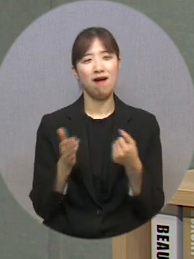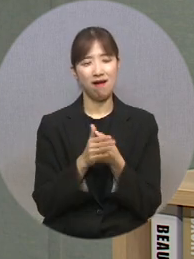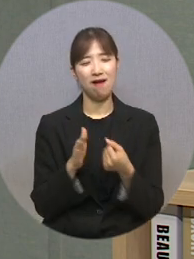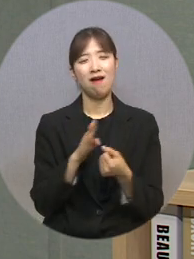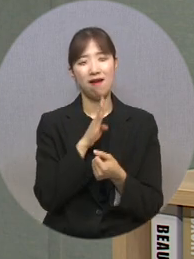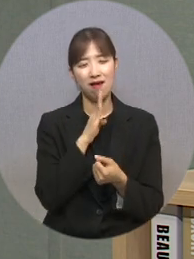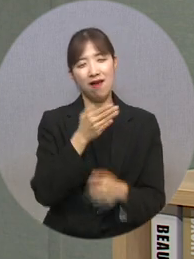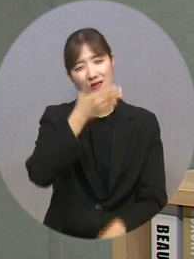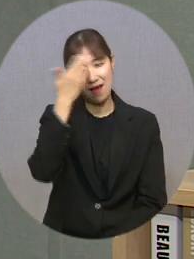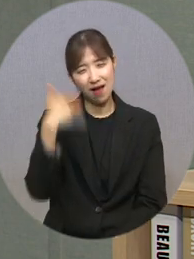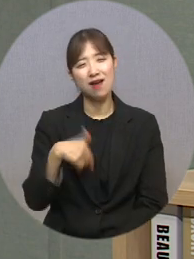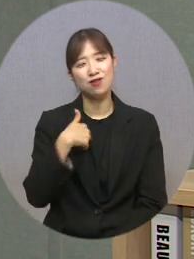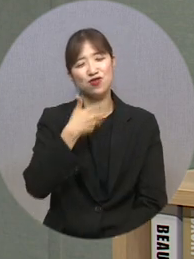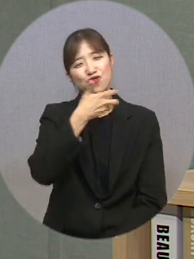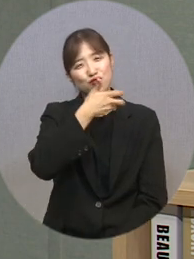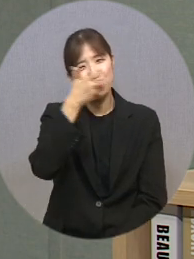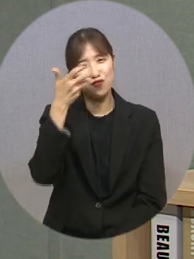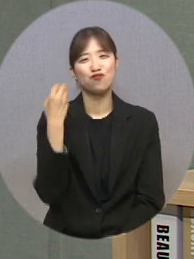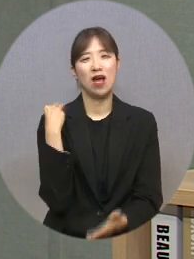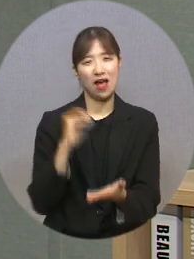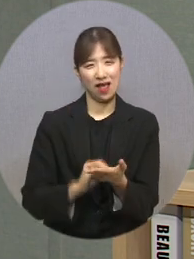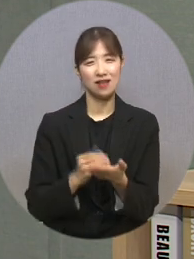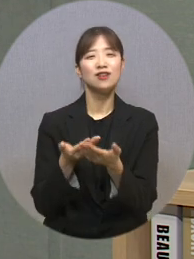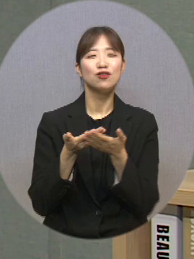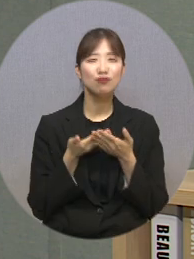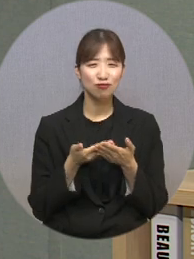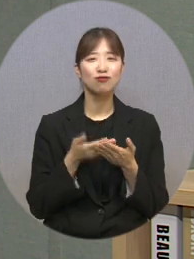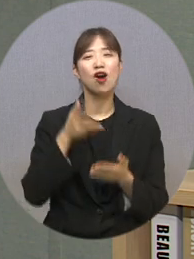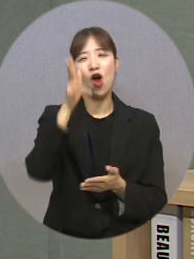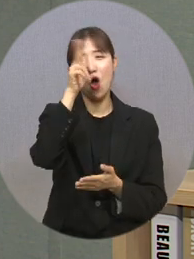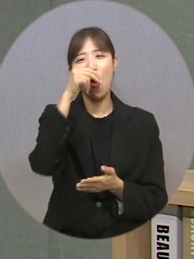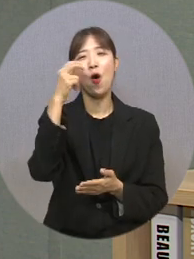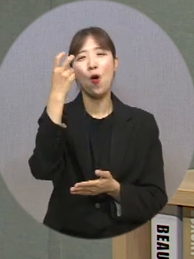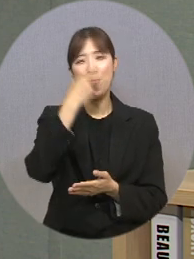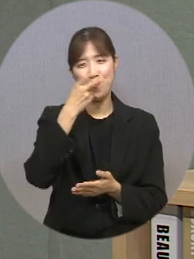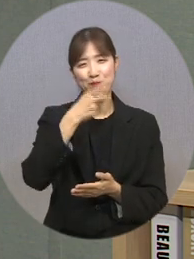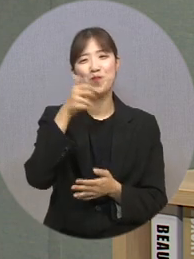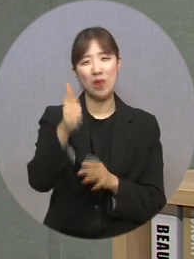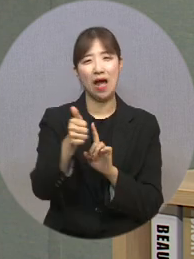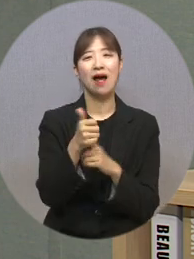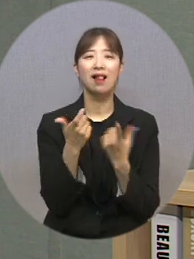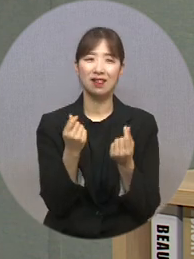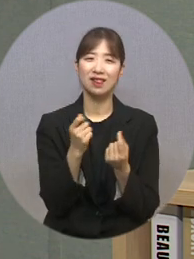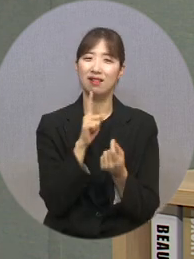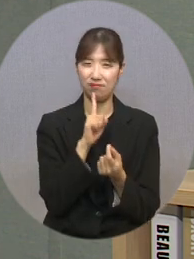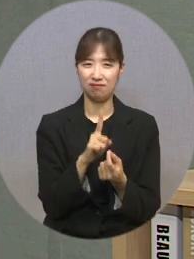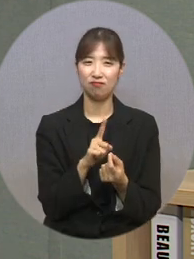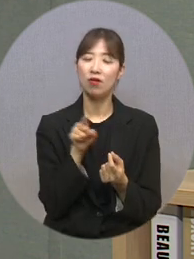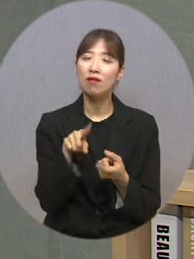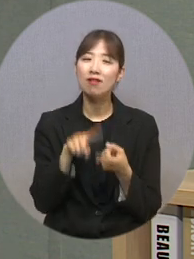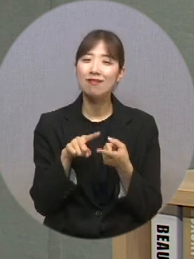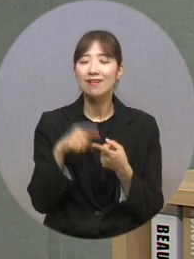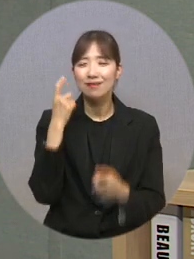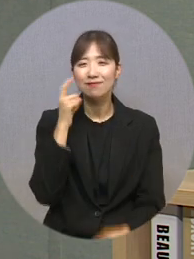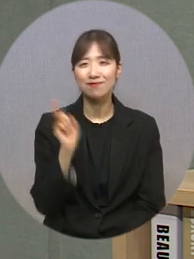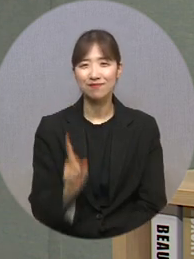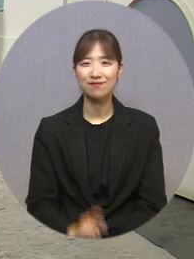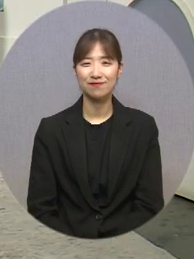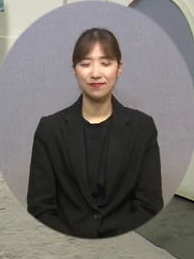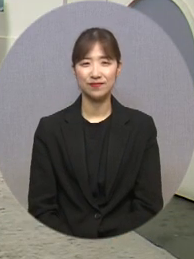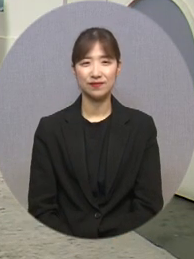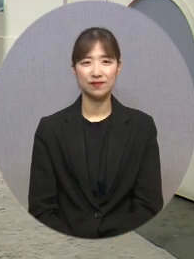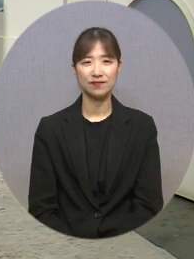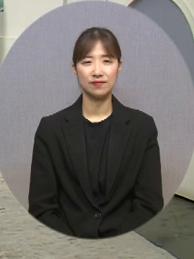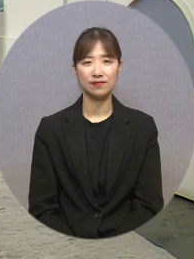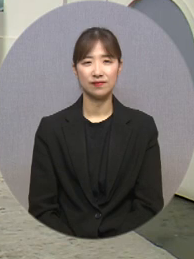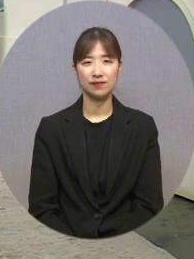우리 꿈을 찾아주는 검사 뭐 이렇게 지칭한다고 늘 얘기하는데 거기에 대해서 어떻게 생각하세요? 예,